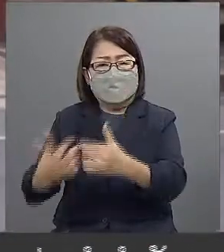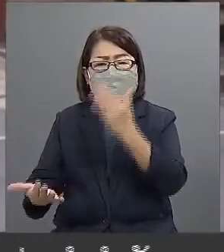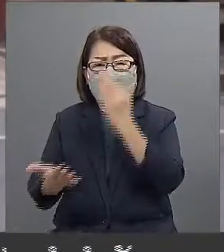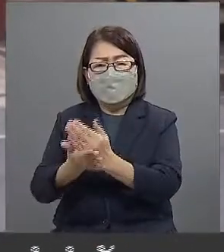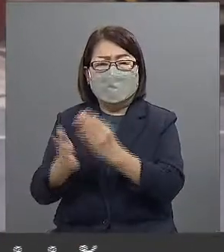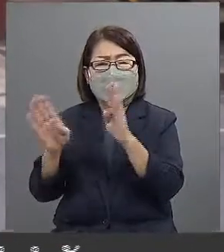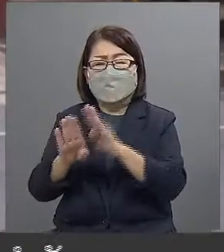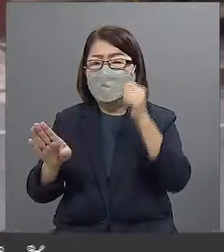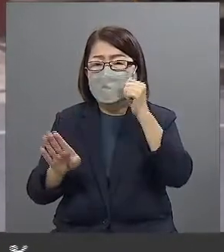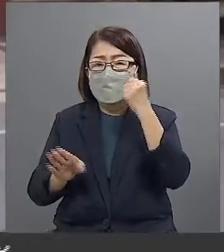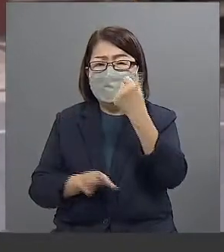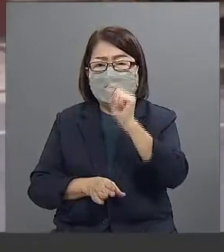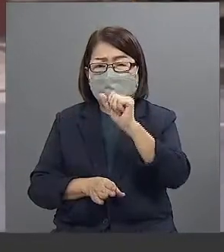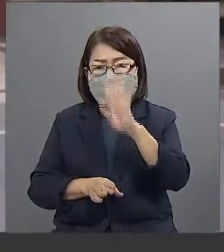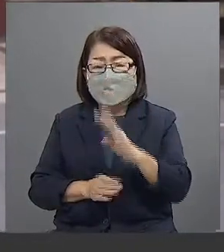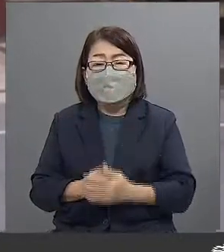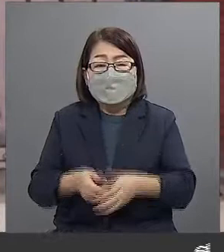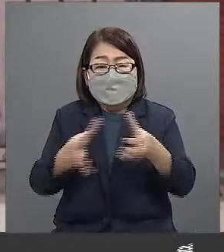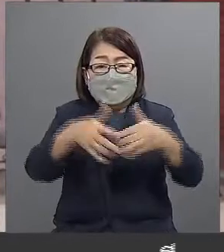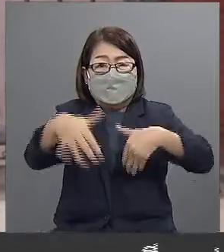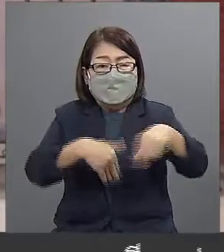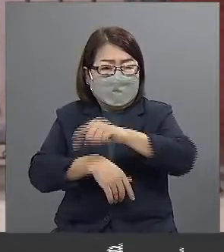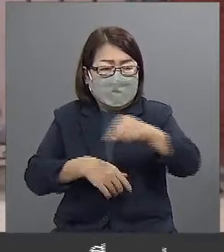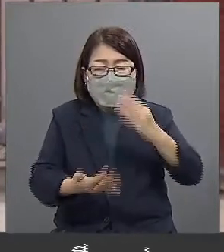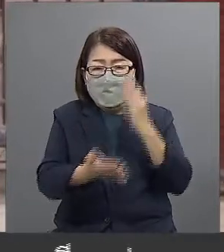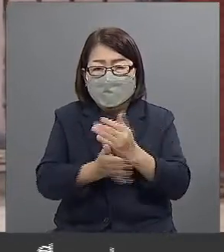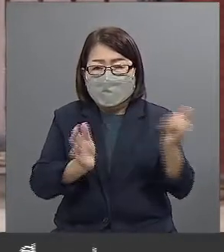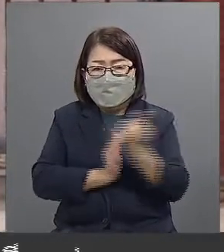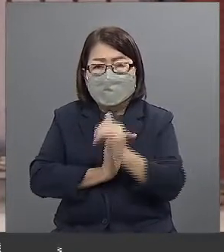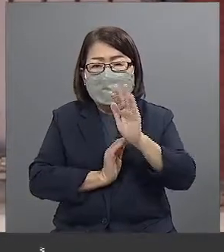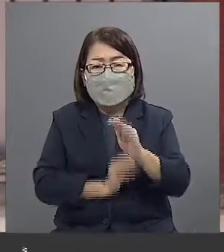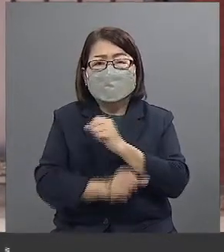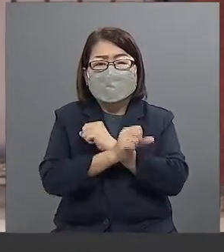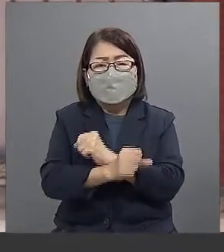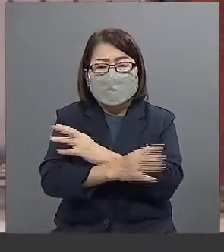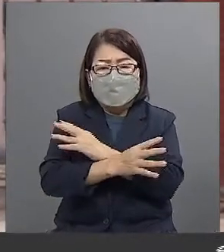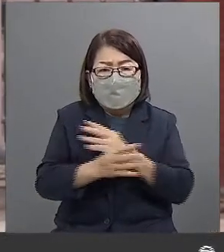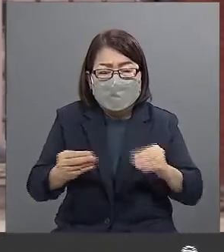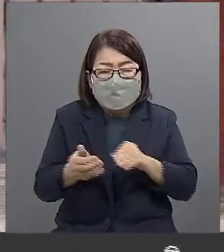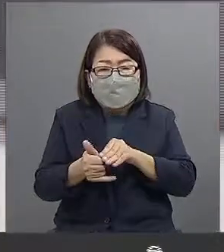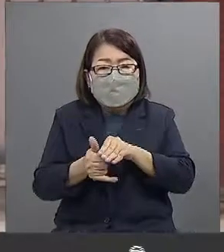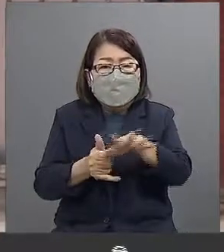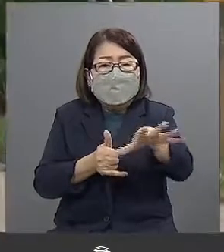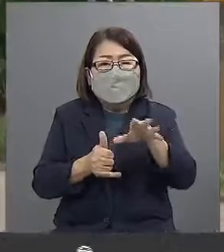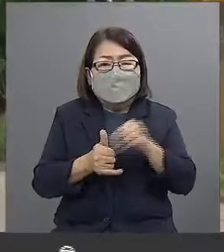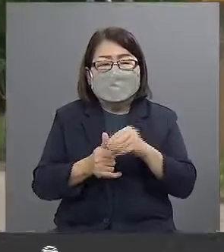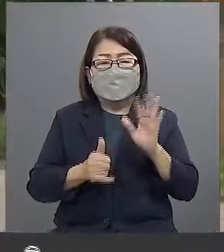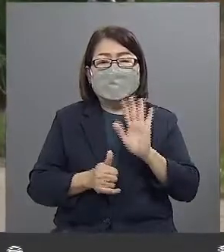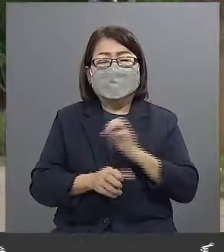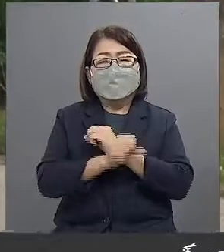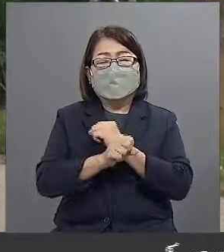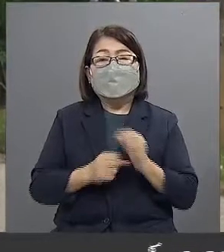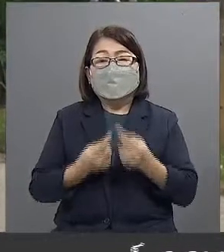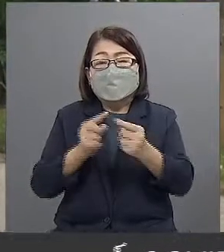แล้วก็ปิดชุมชนในพื้นที่หลายจุดเพื่อป้องกันการแพร่ระบาดของโรคส่วนชาวบ้านหมู่บ้าน